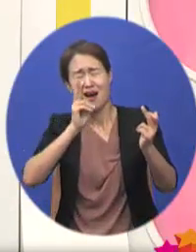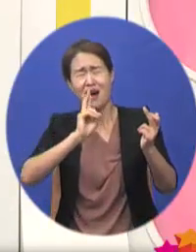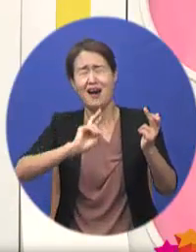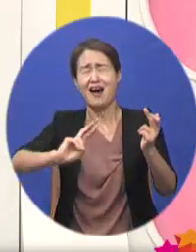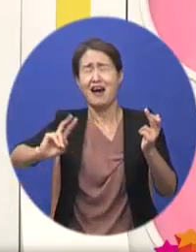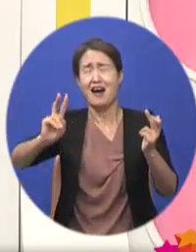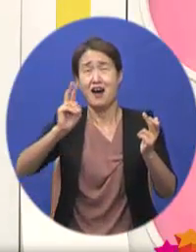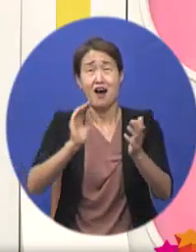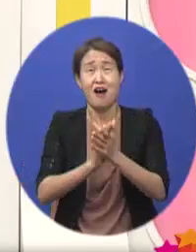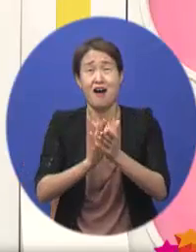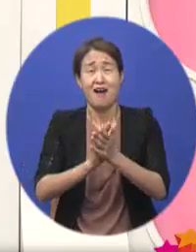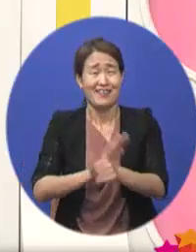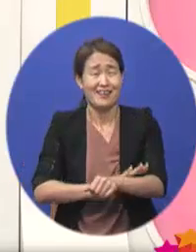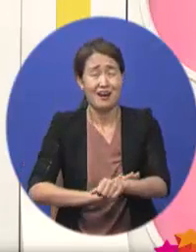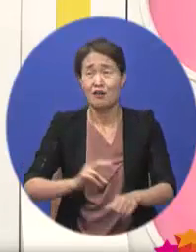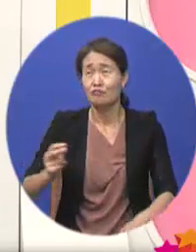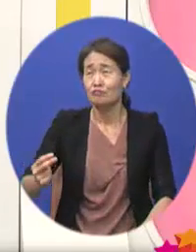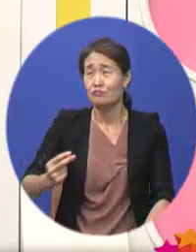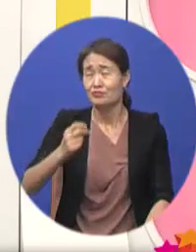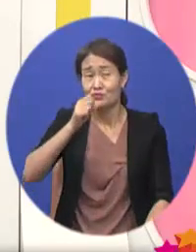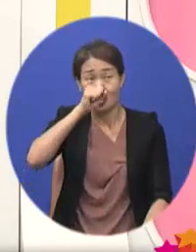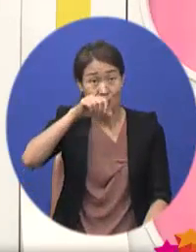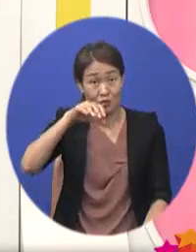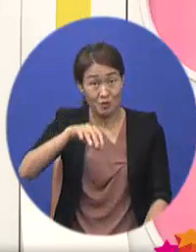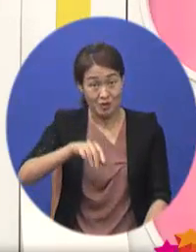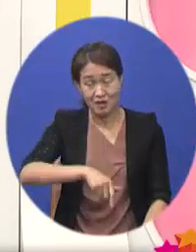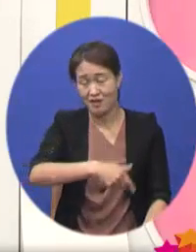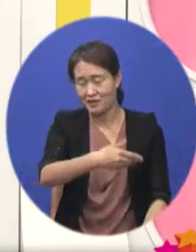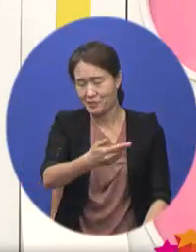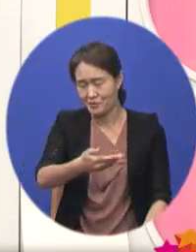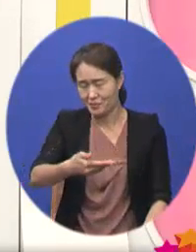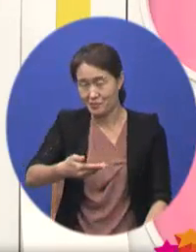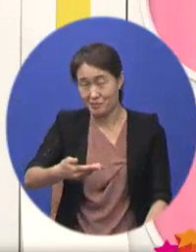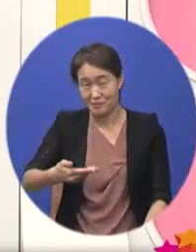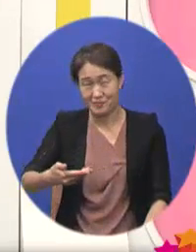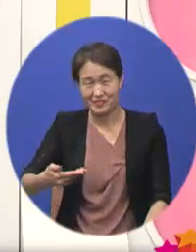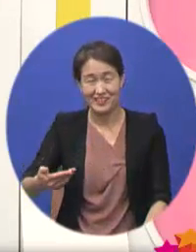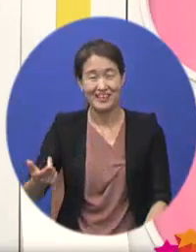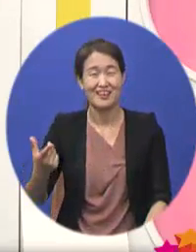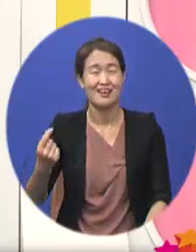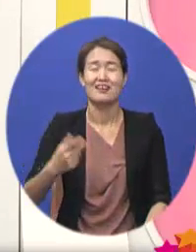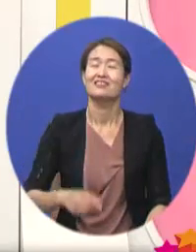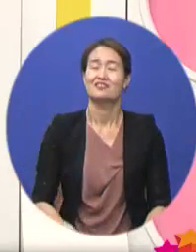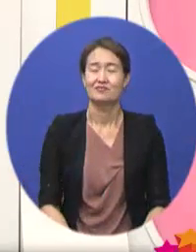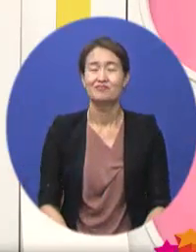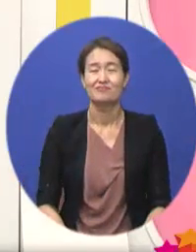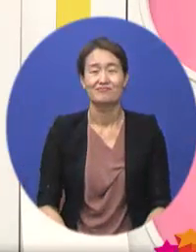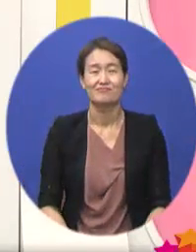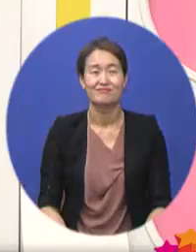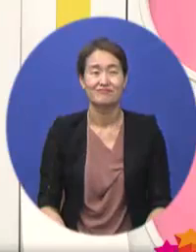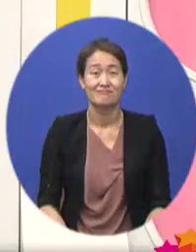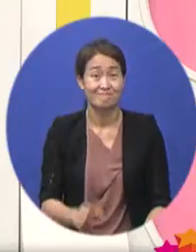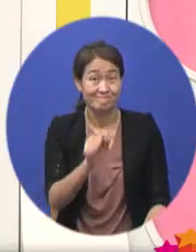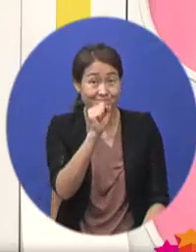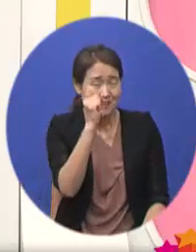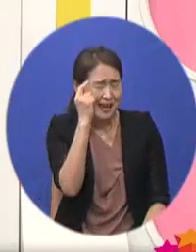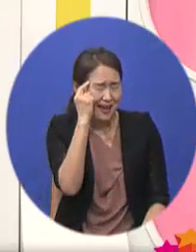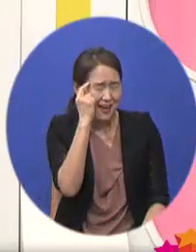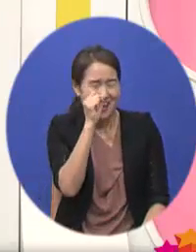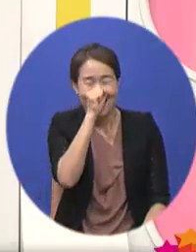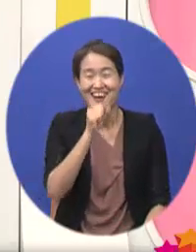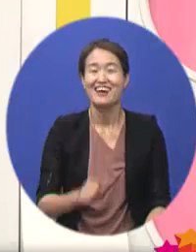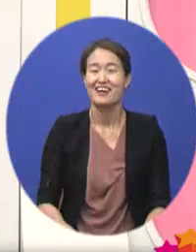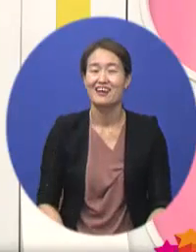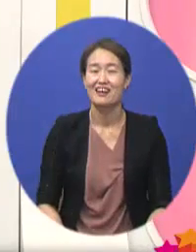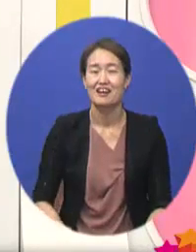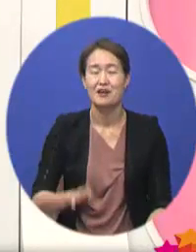박수가 막 절로 나오겠네요. 공기 좋은 데서 또. 예. 철철철철철철. 응? 계곡물이 흐르는 데서. 아, 네. 좋다. 생각만 해도 좋다.